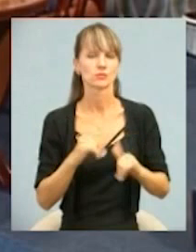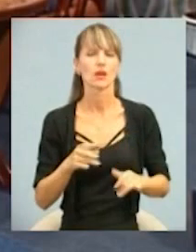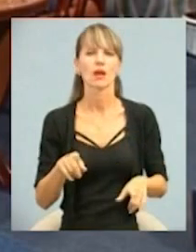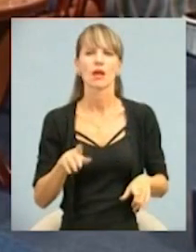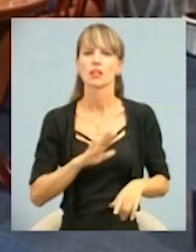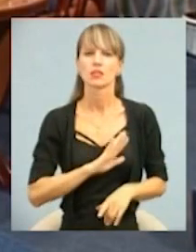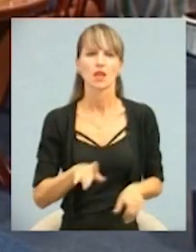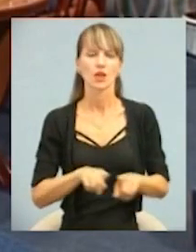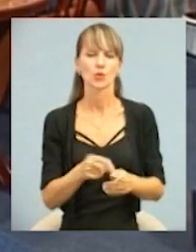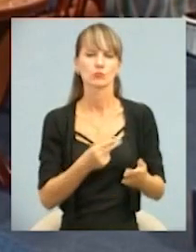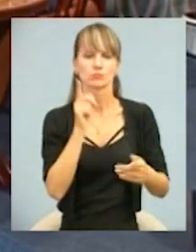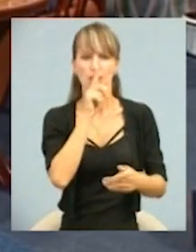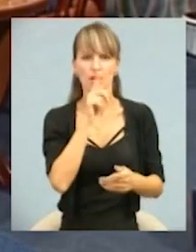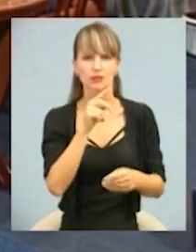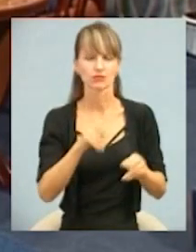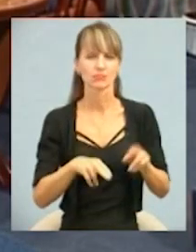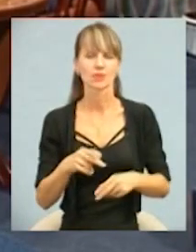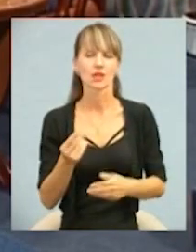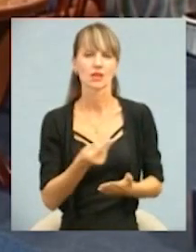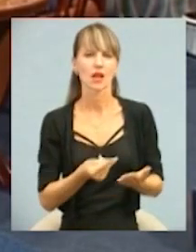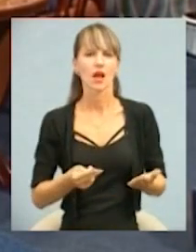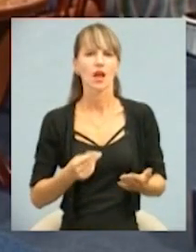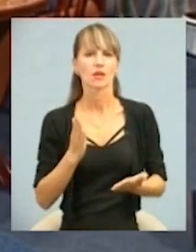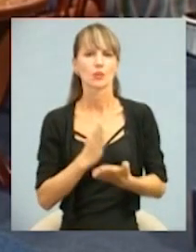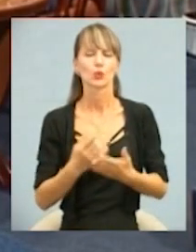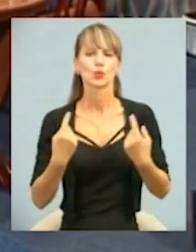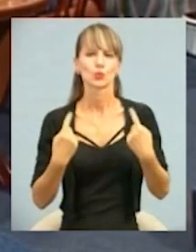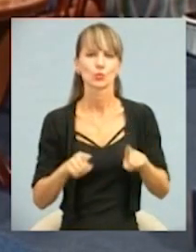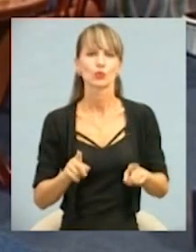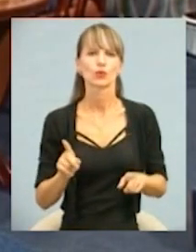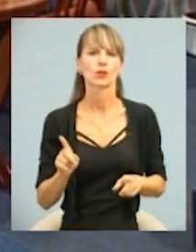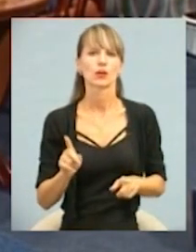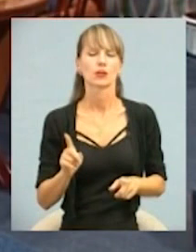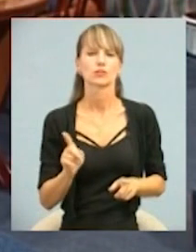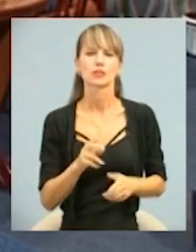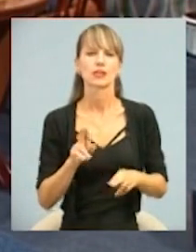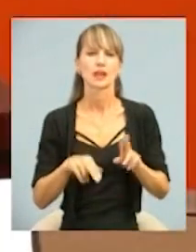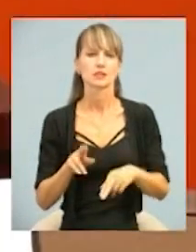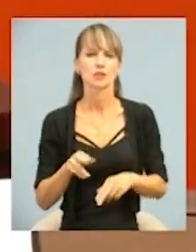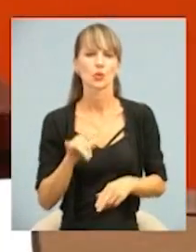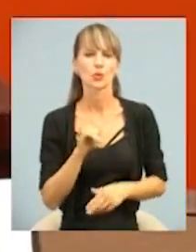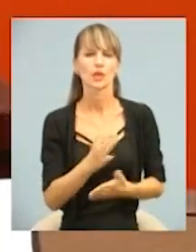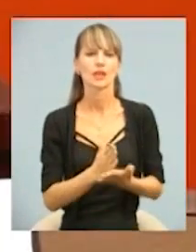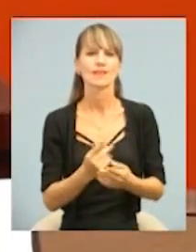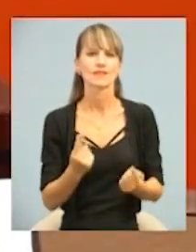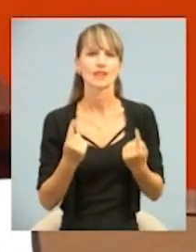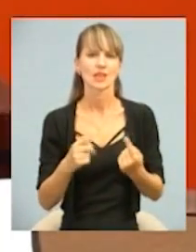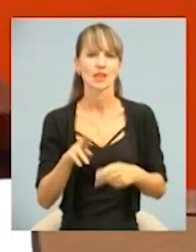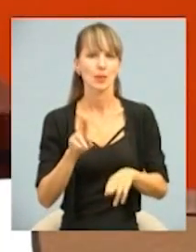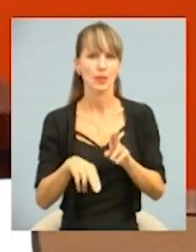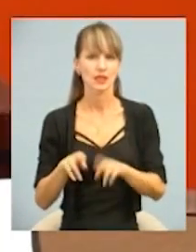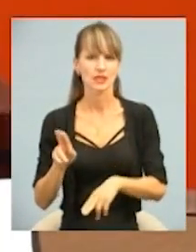як художники малюють такими маленькими пензликами, вони мають якісь інші інструменти. Так. Що це за інструменти? В них є великі